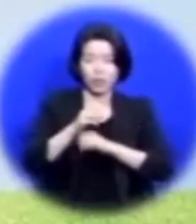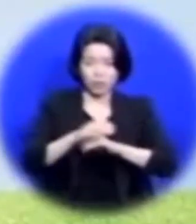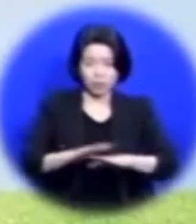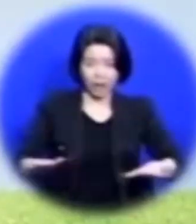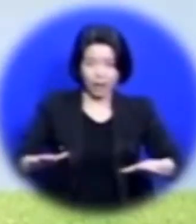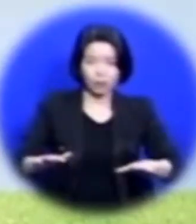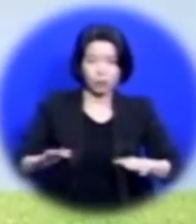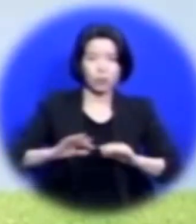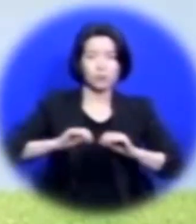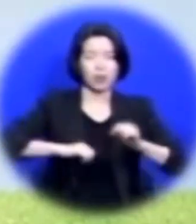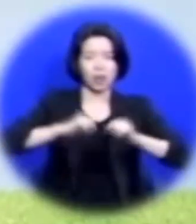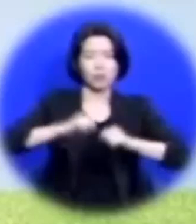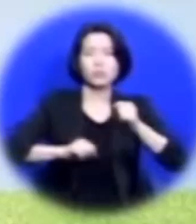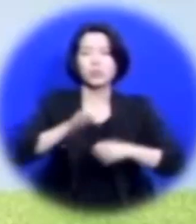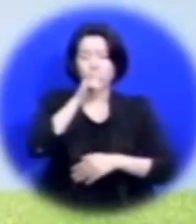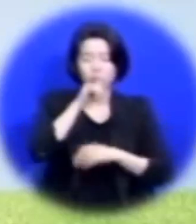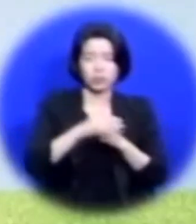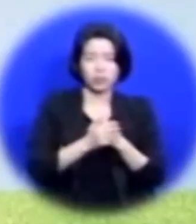있습니다